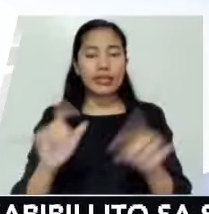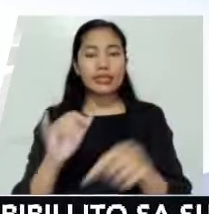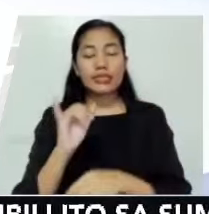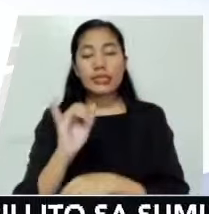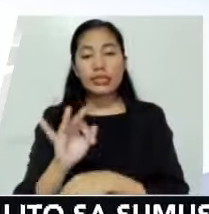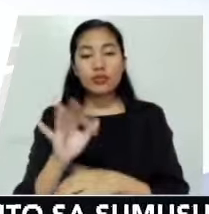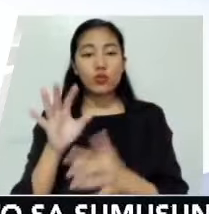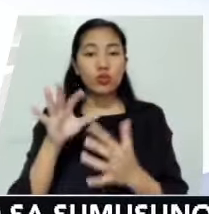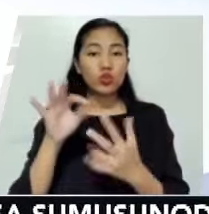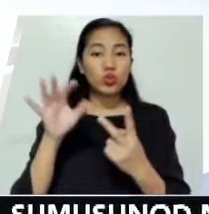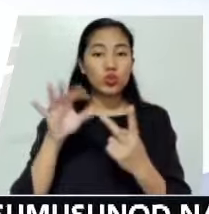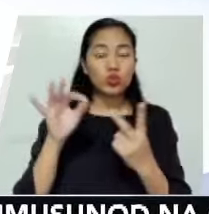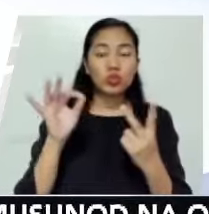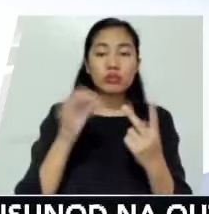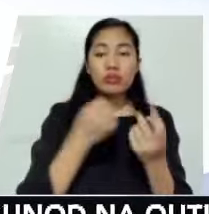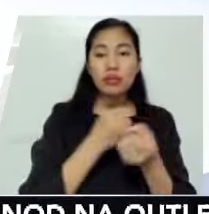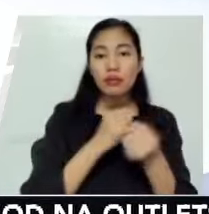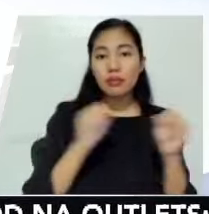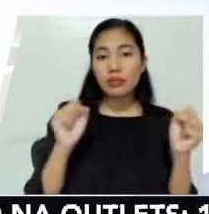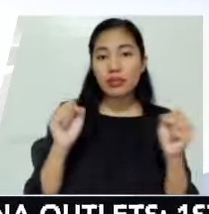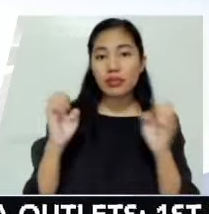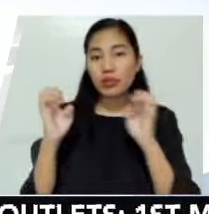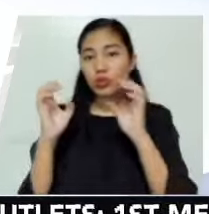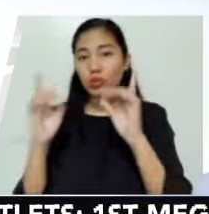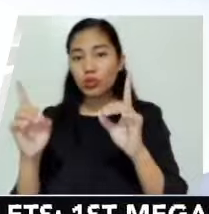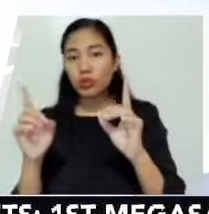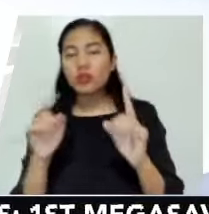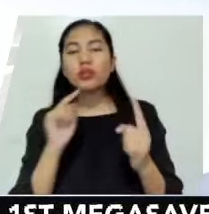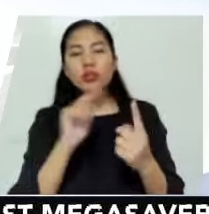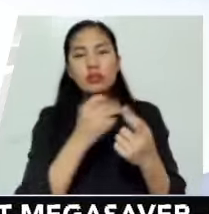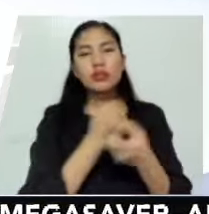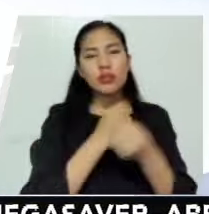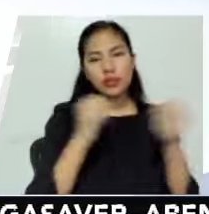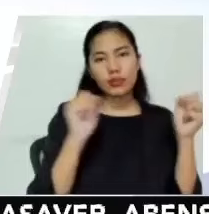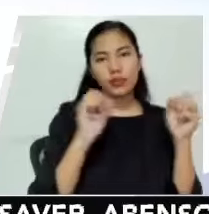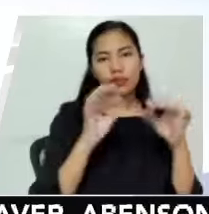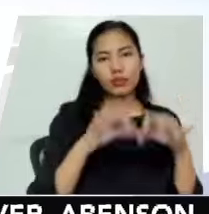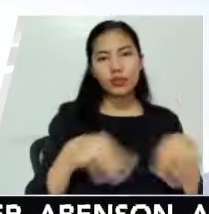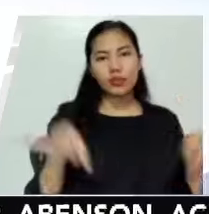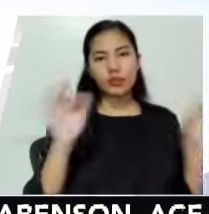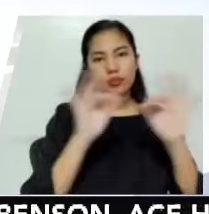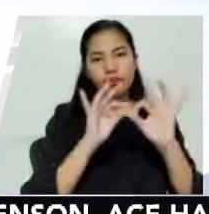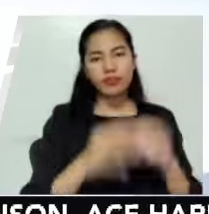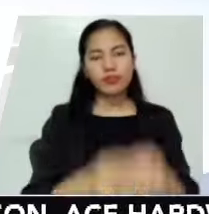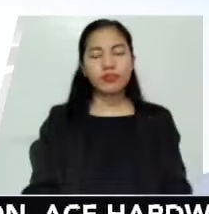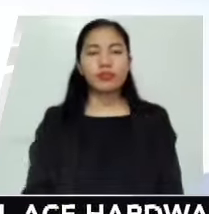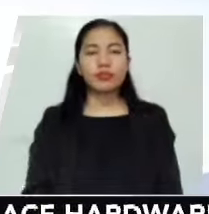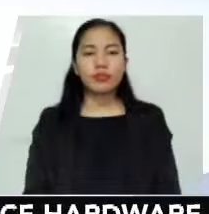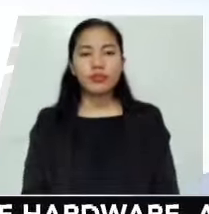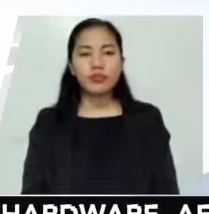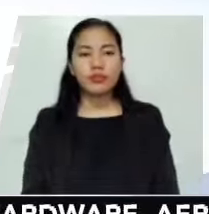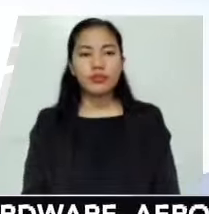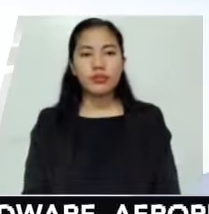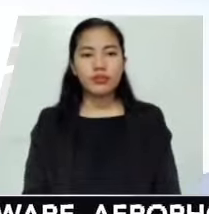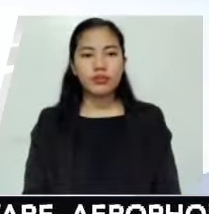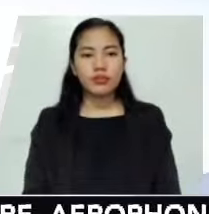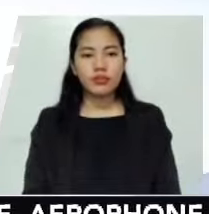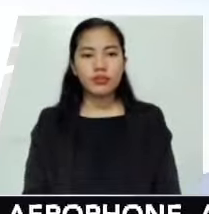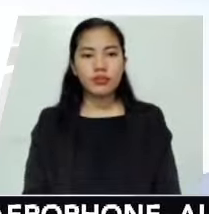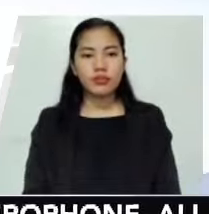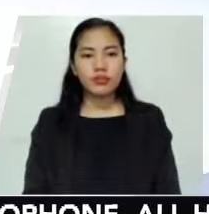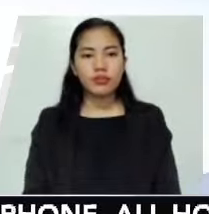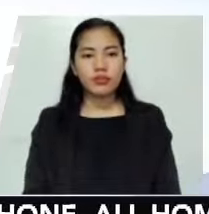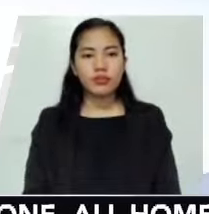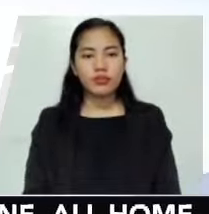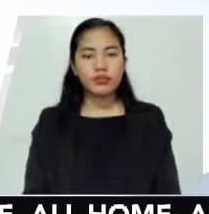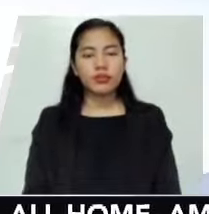sa kaligtasan at edukasyon, syempre dun ka sa kaligtasan daw dapat yung uunahin, diba? Oo. At mga kapuso, makisali po sa